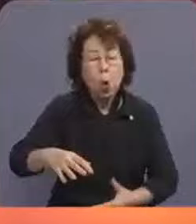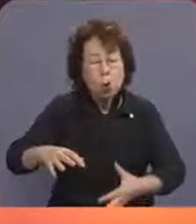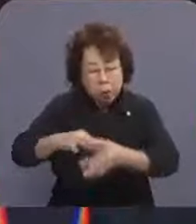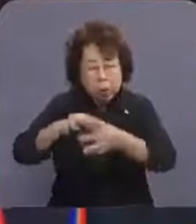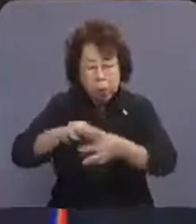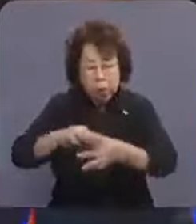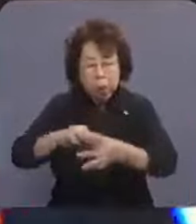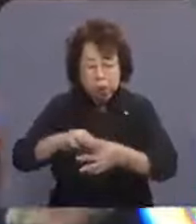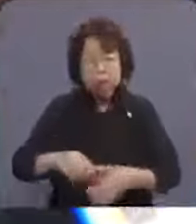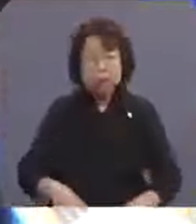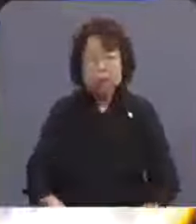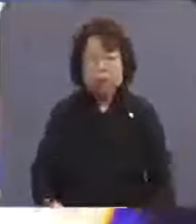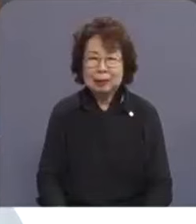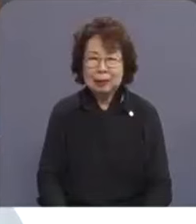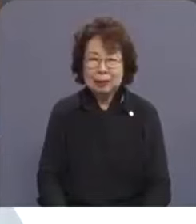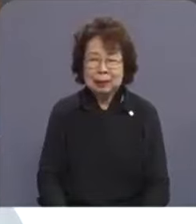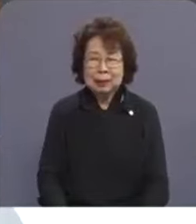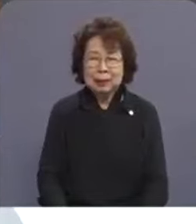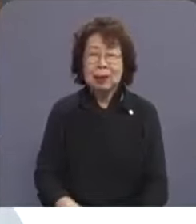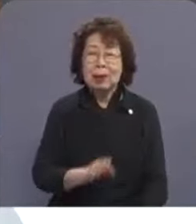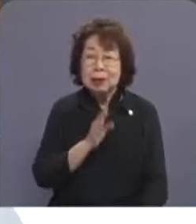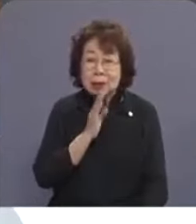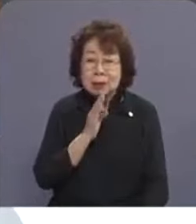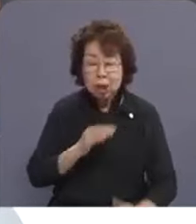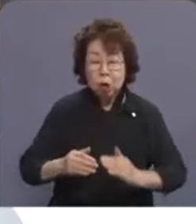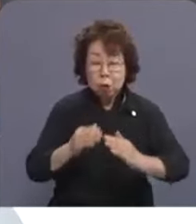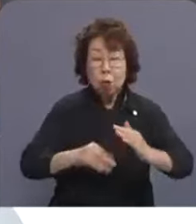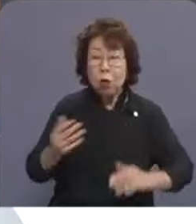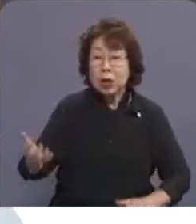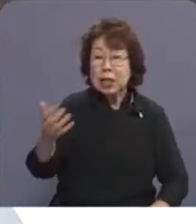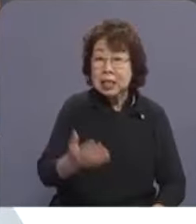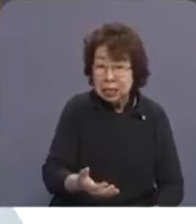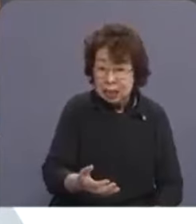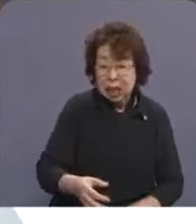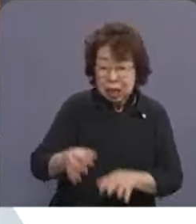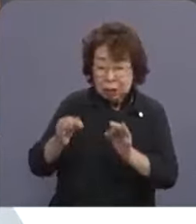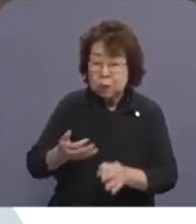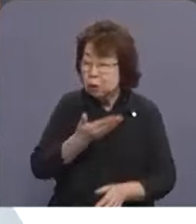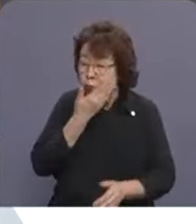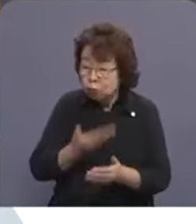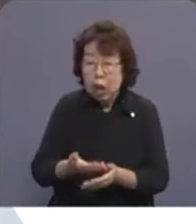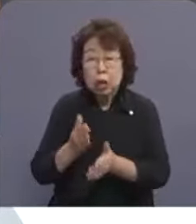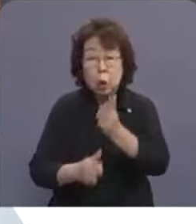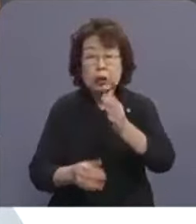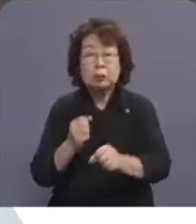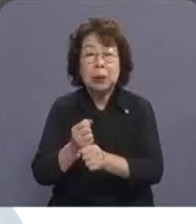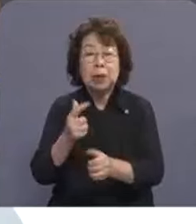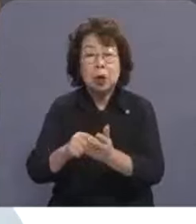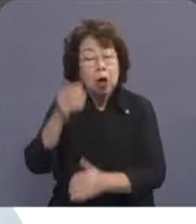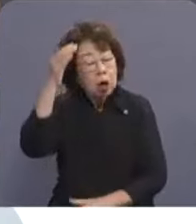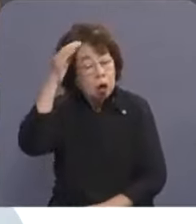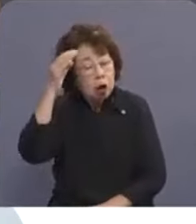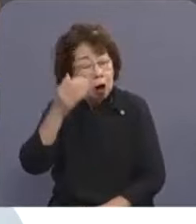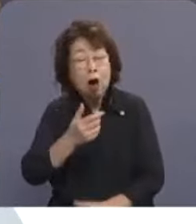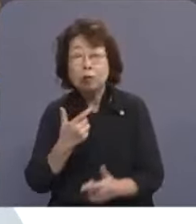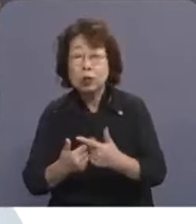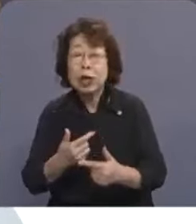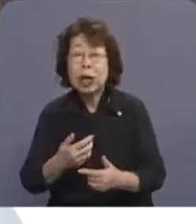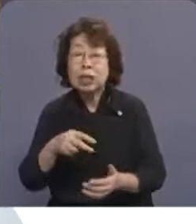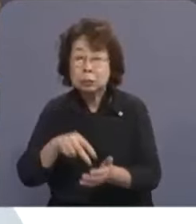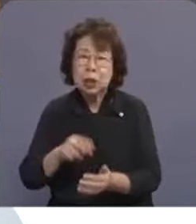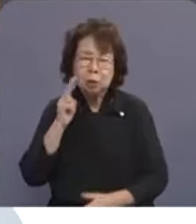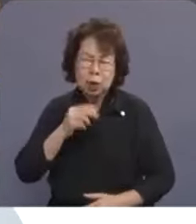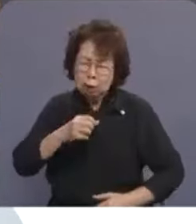맺었습니다 어 그렇군요 일단 공공기간 이전과 함께 금융도시 허브에 꿈을 꿨던 부산으로는 반가운